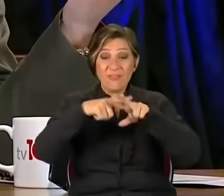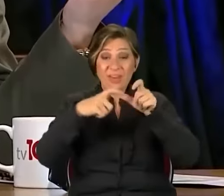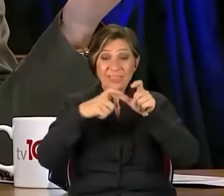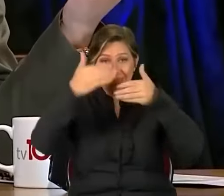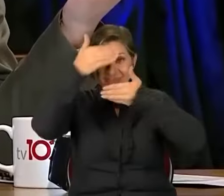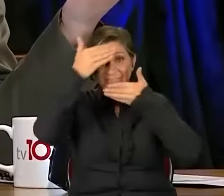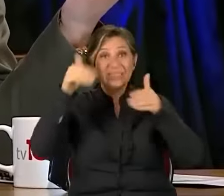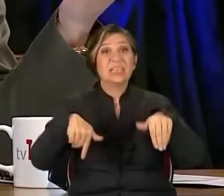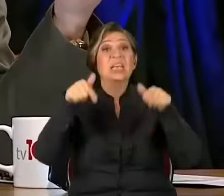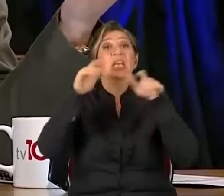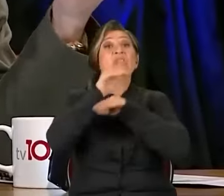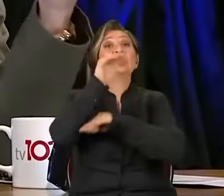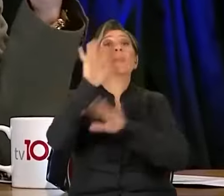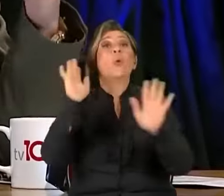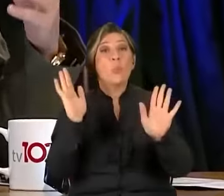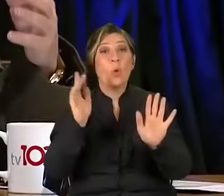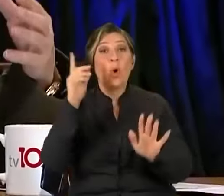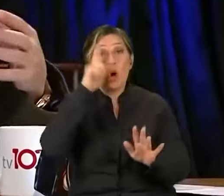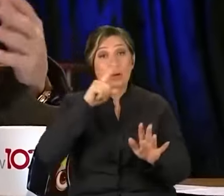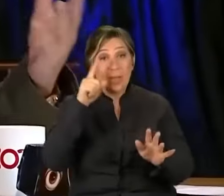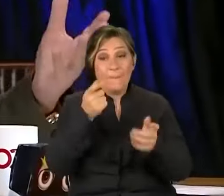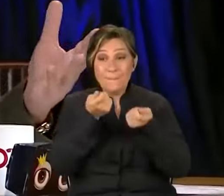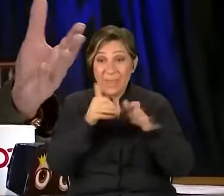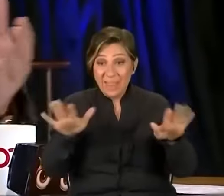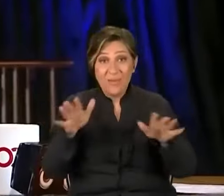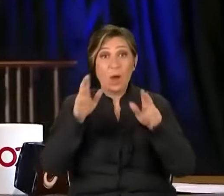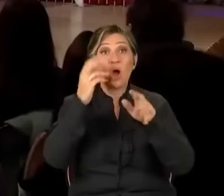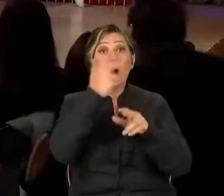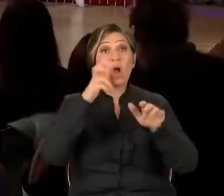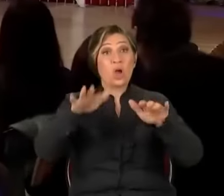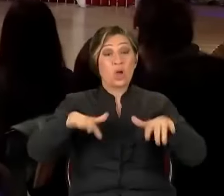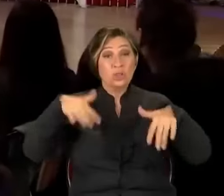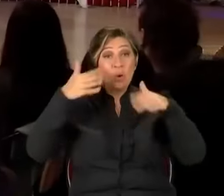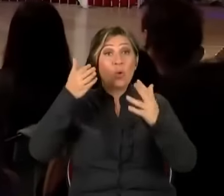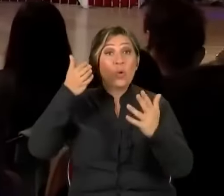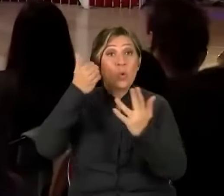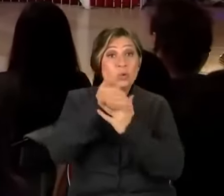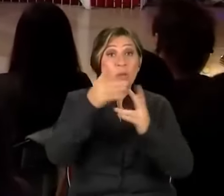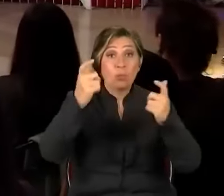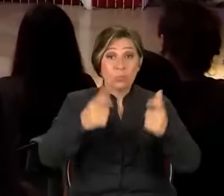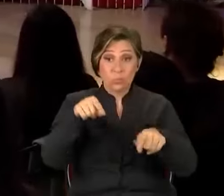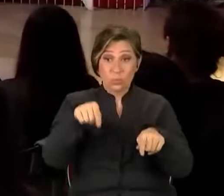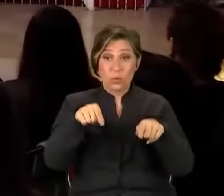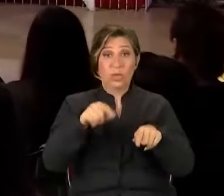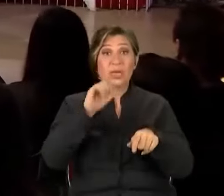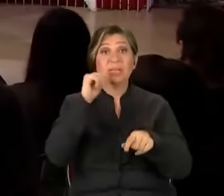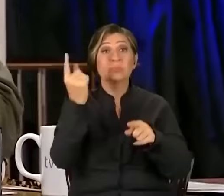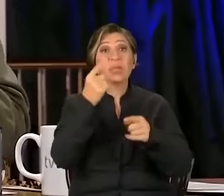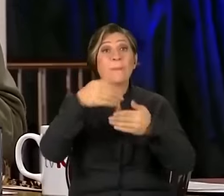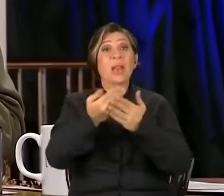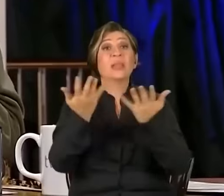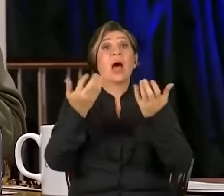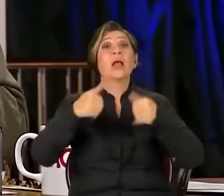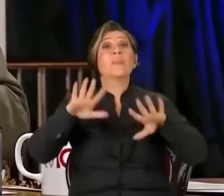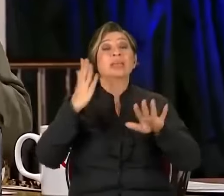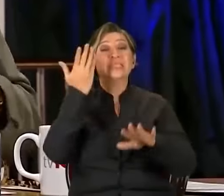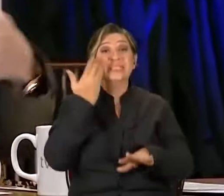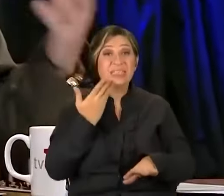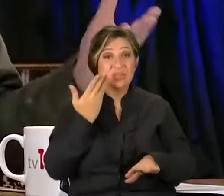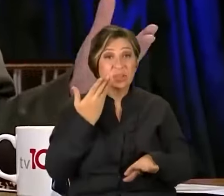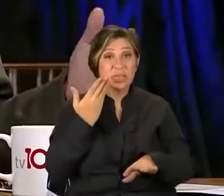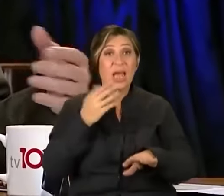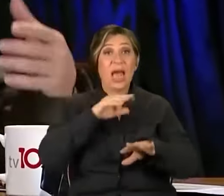yaşamıyorum. Dolayısıyla bedava konserlerle ulaşılabilecek yer bu. Artık hiçbir şeye bilet almayan bir seyirci ve her